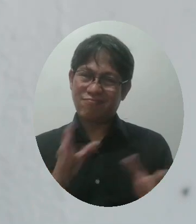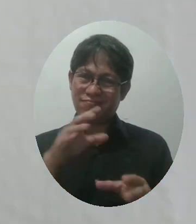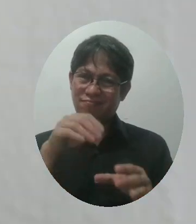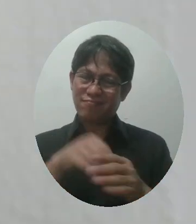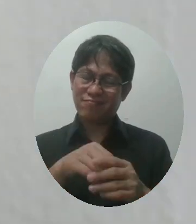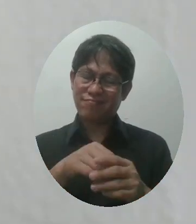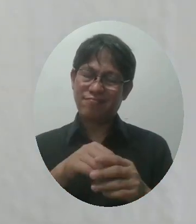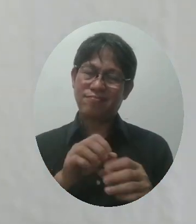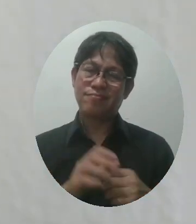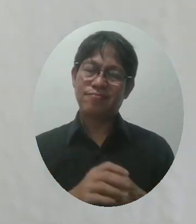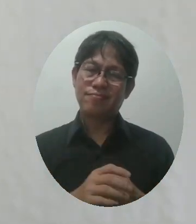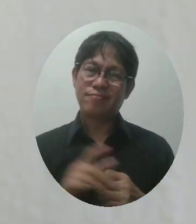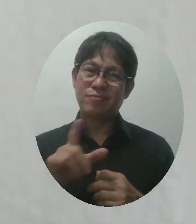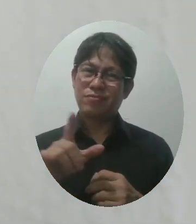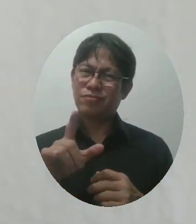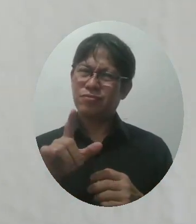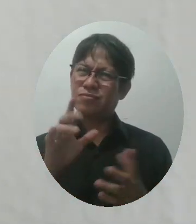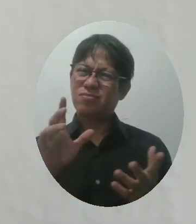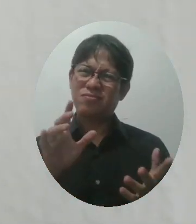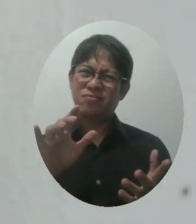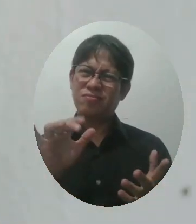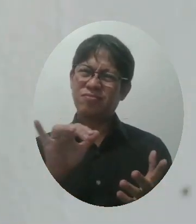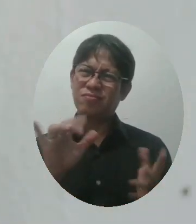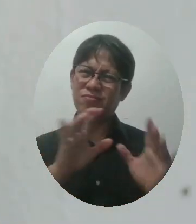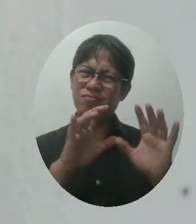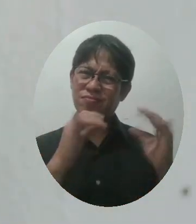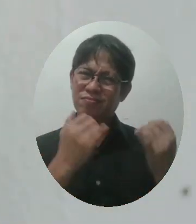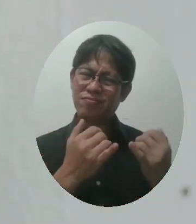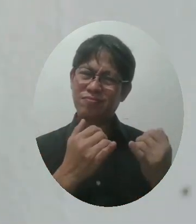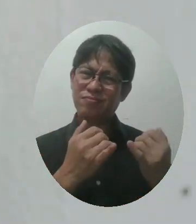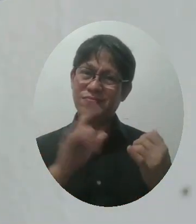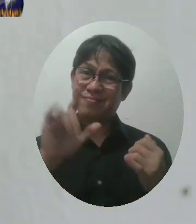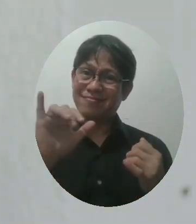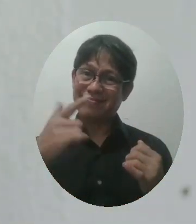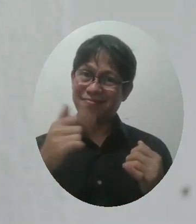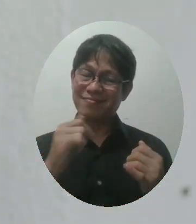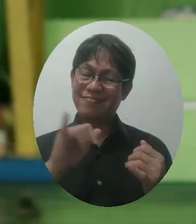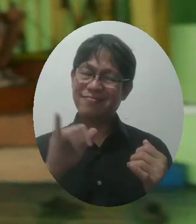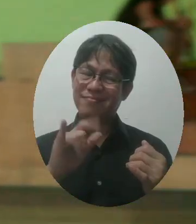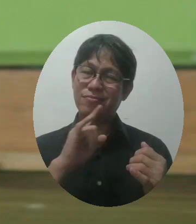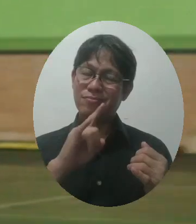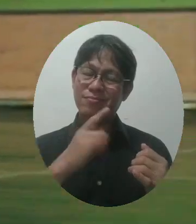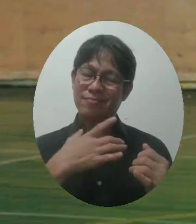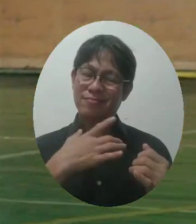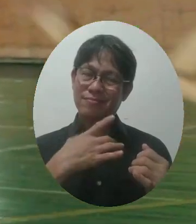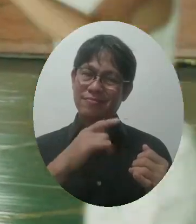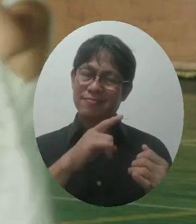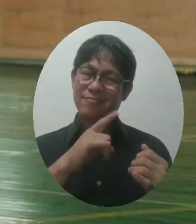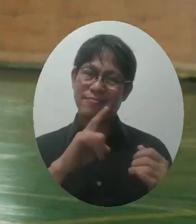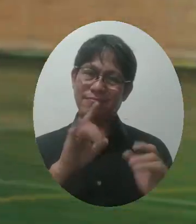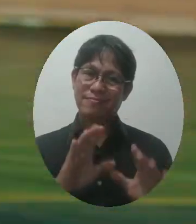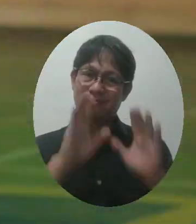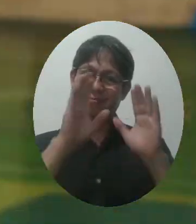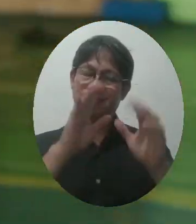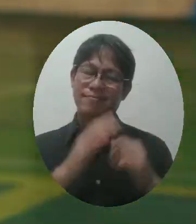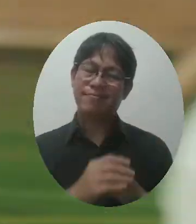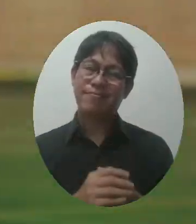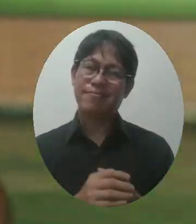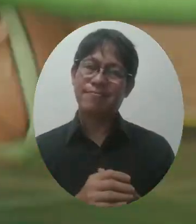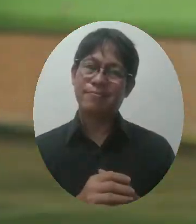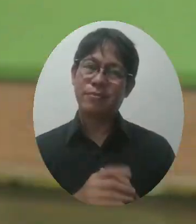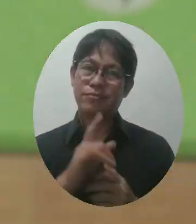maglaro. Sumasali sila ng mga barangay, ng mga liga, sumasali siya. Yan ang favorite sports